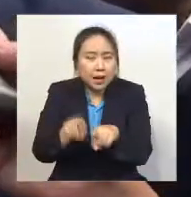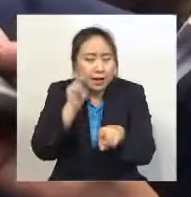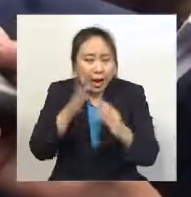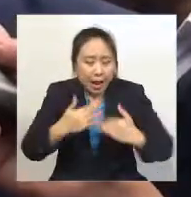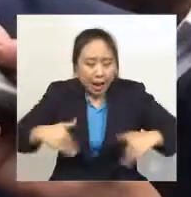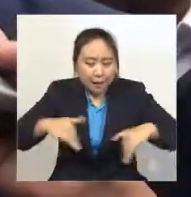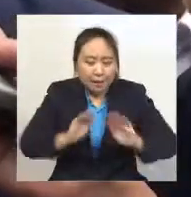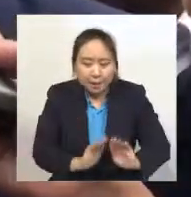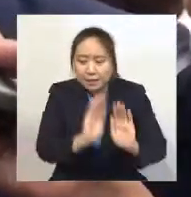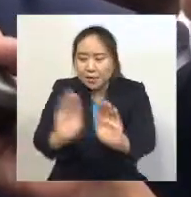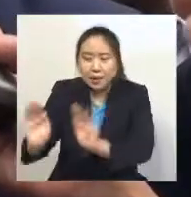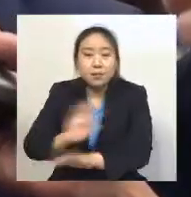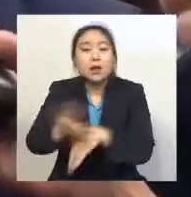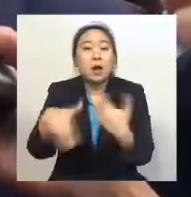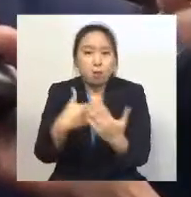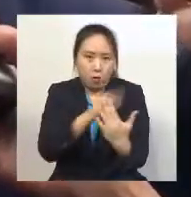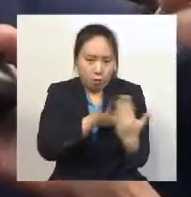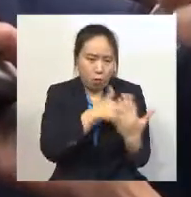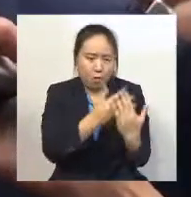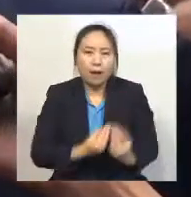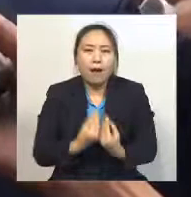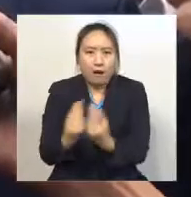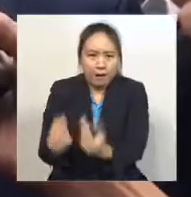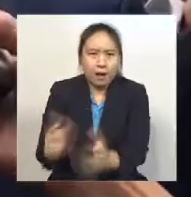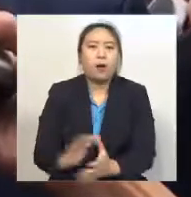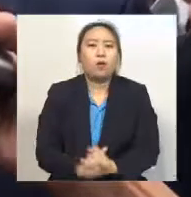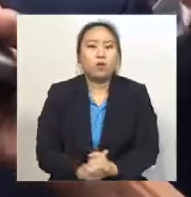นี่ยแก้มลิงทุกแห่งเนี่ยผมได้ให้นโยบายไปแล้วว่าทุกอย่างเนี่ย